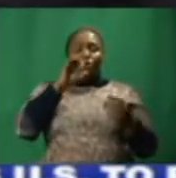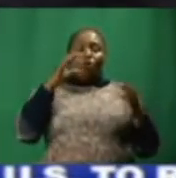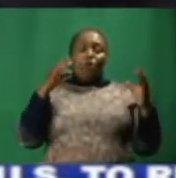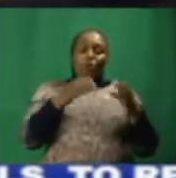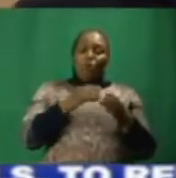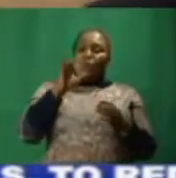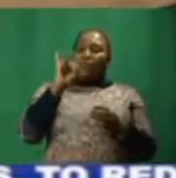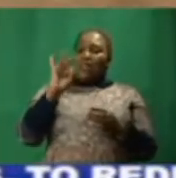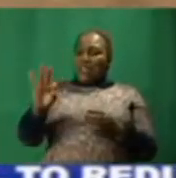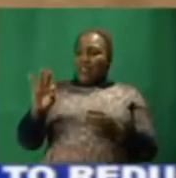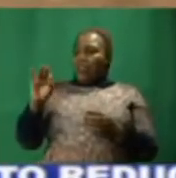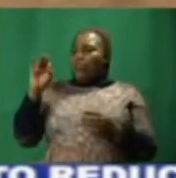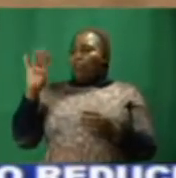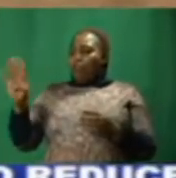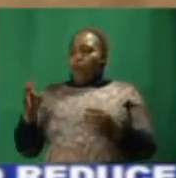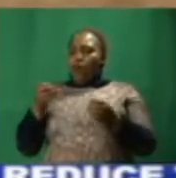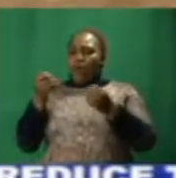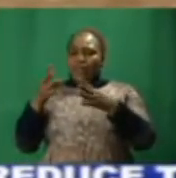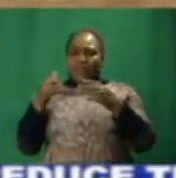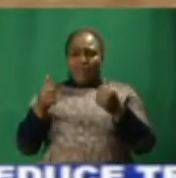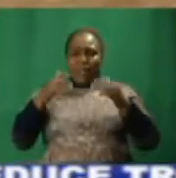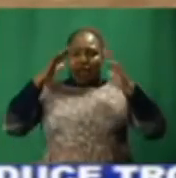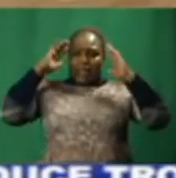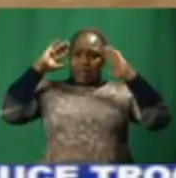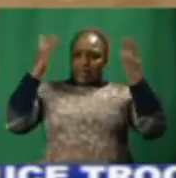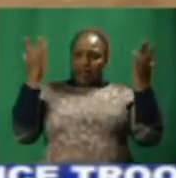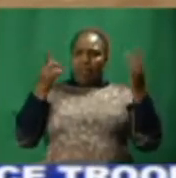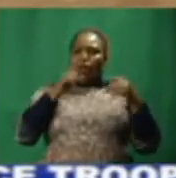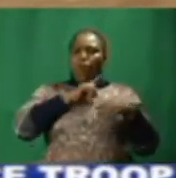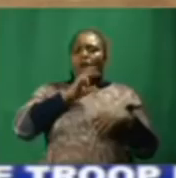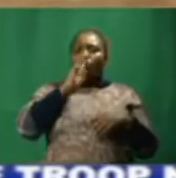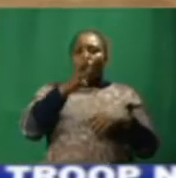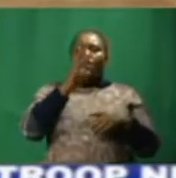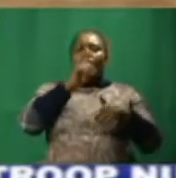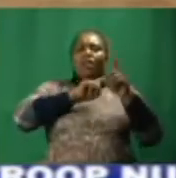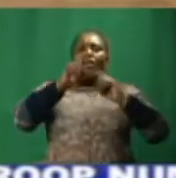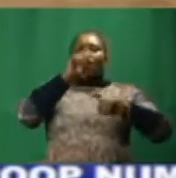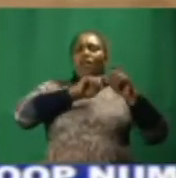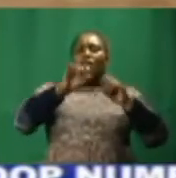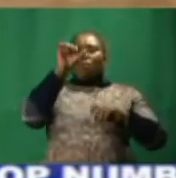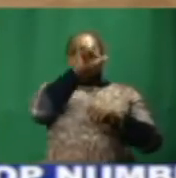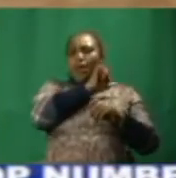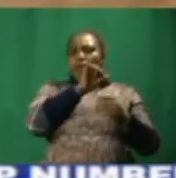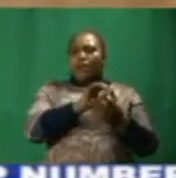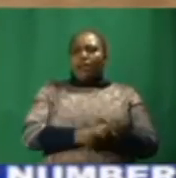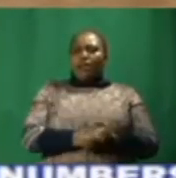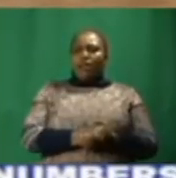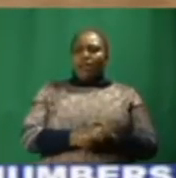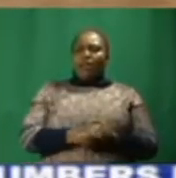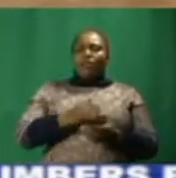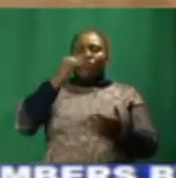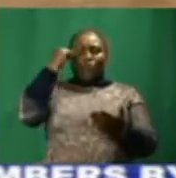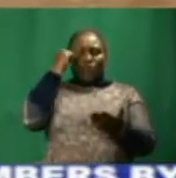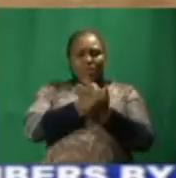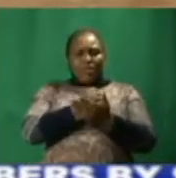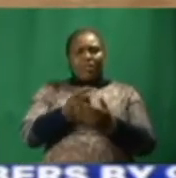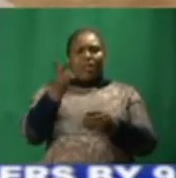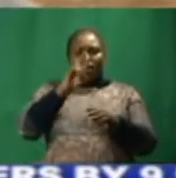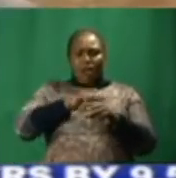ngoba kuthiwa sataphinde kuyele emakhaya kobhaliswa kubagcugcutele mako bhaliswa kubagcugcutele basibhalisile sihambene ama